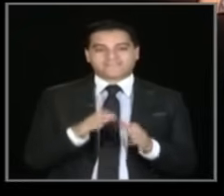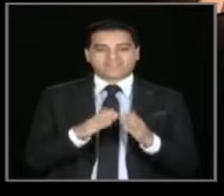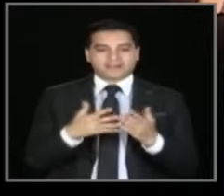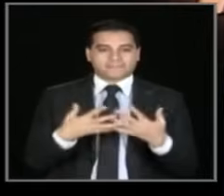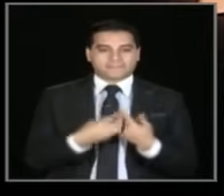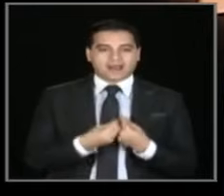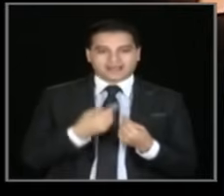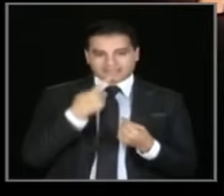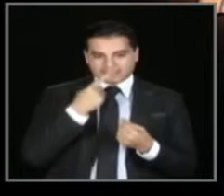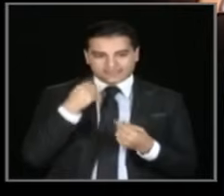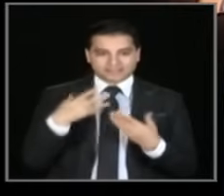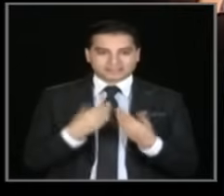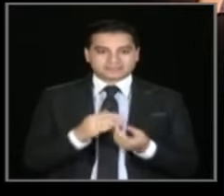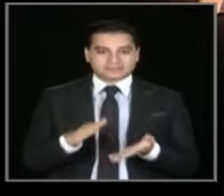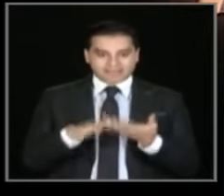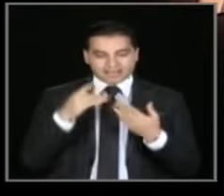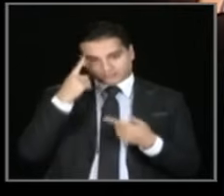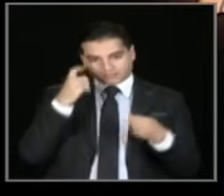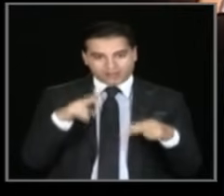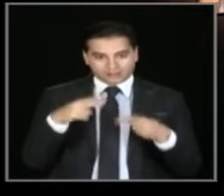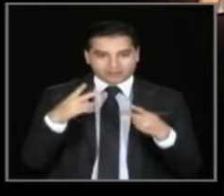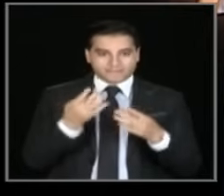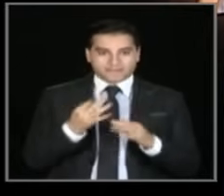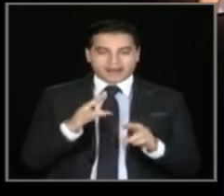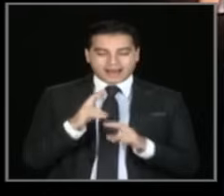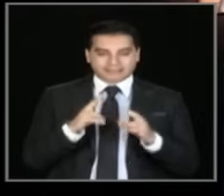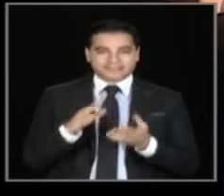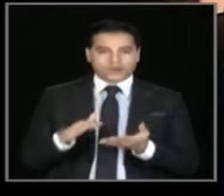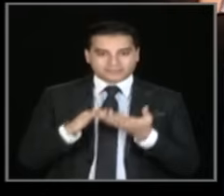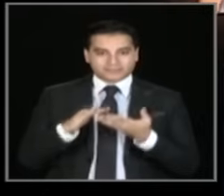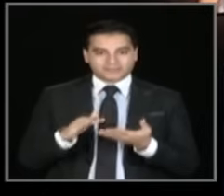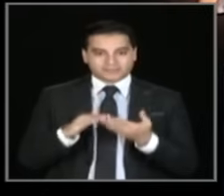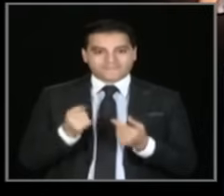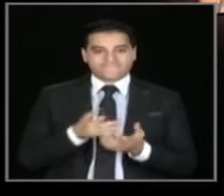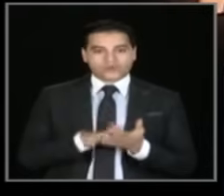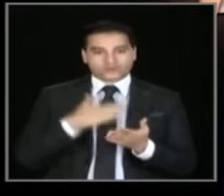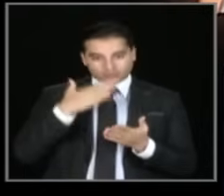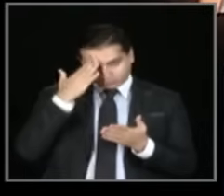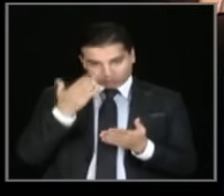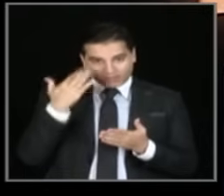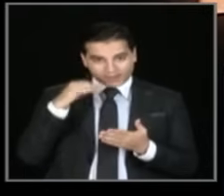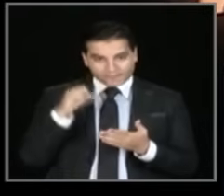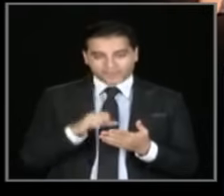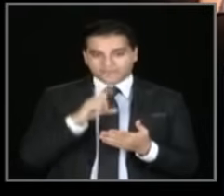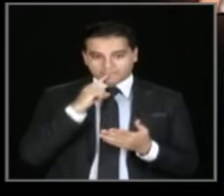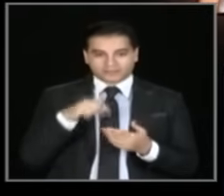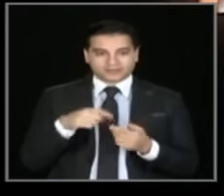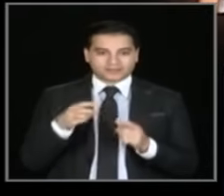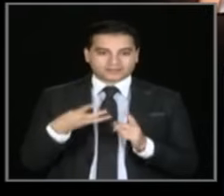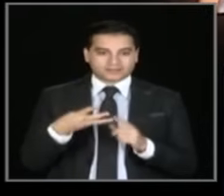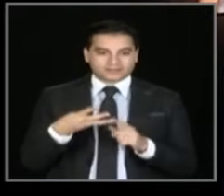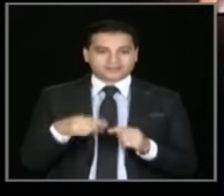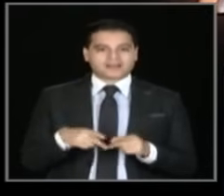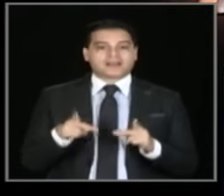فاتت، ساعدتني جدا في تحت الضغط، كانت بتجمع لي اسئله وكده، ما كانش في فرصه اشكرها في الحلقه اللي احنا خسرنا فيها، فقلت اشكرها